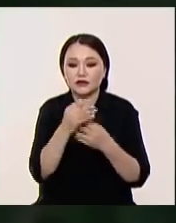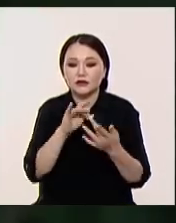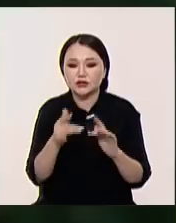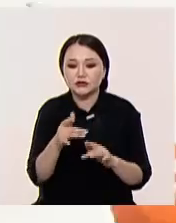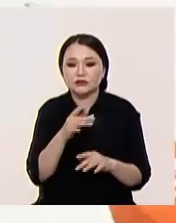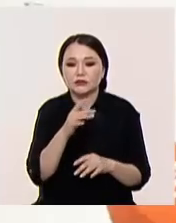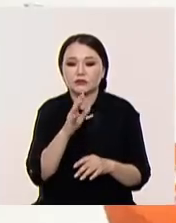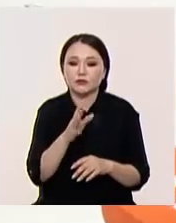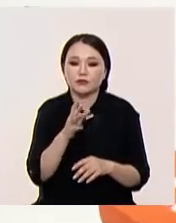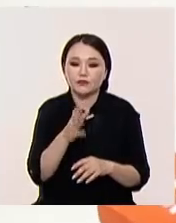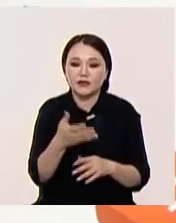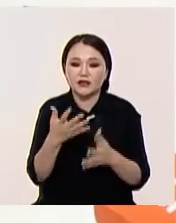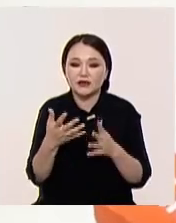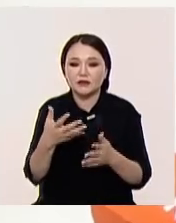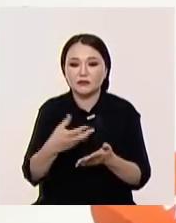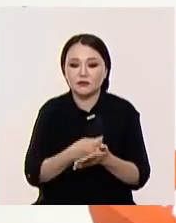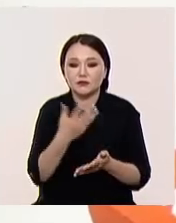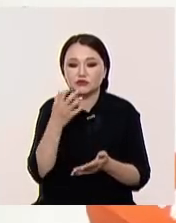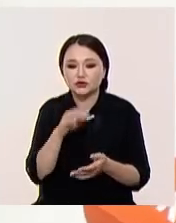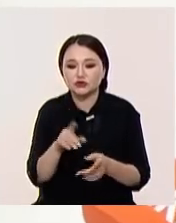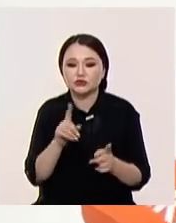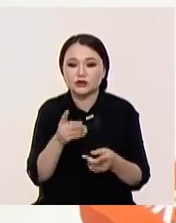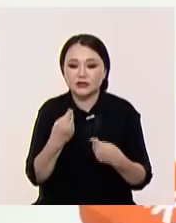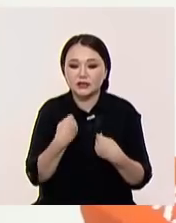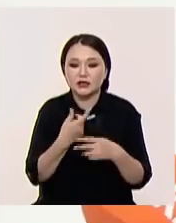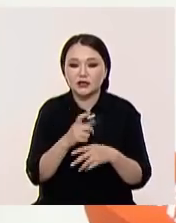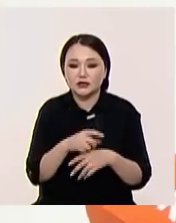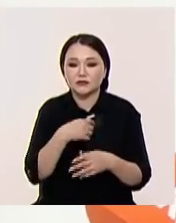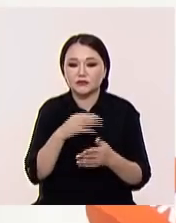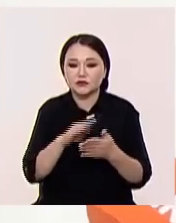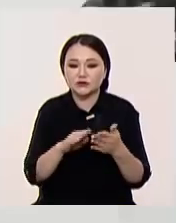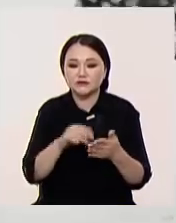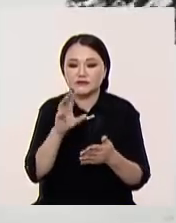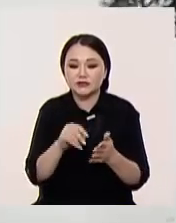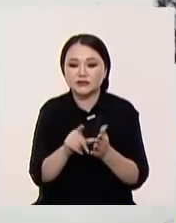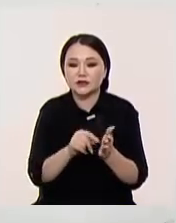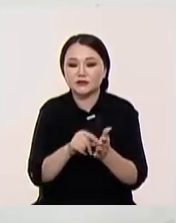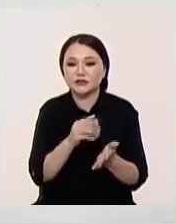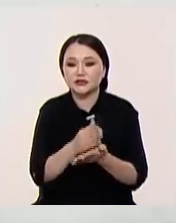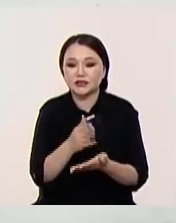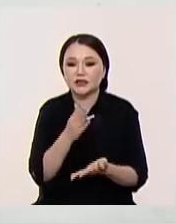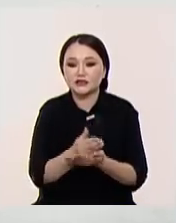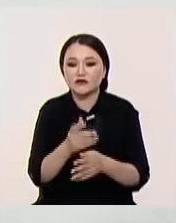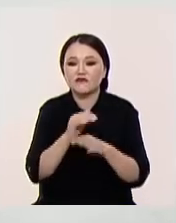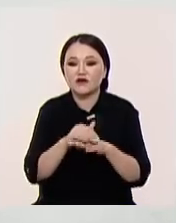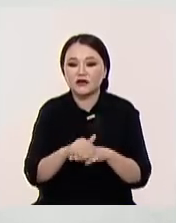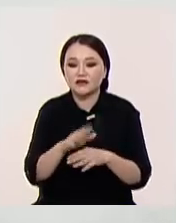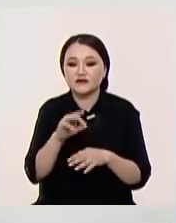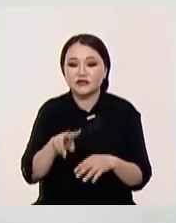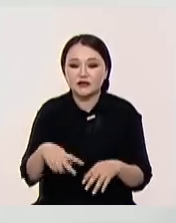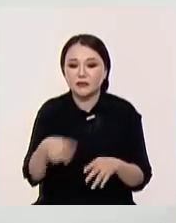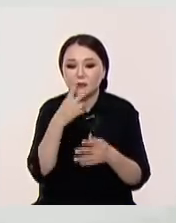жиберем деп болмаса мага 500 000 теңге бересиз анау бересиз бул киси маган жазган записьтер баары бар алайда бар деген далилдемелерин